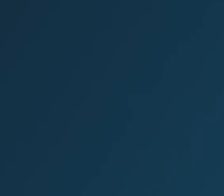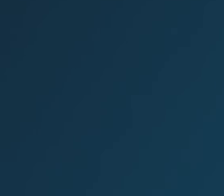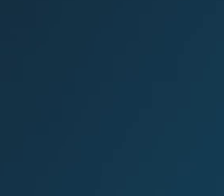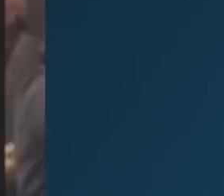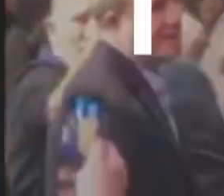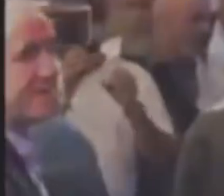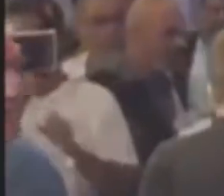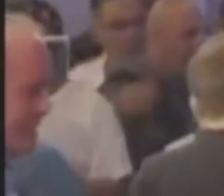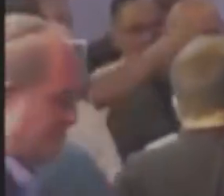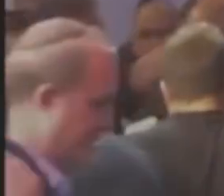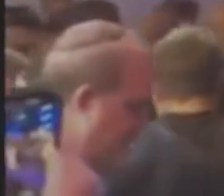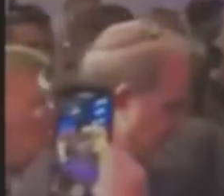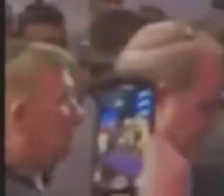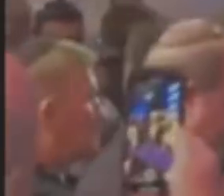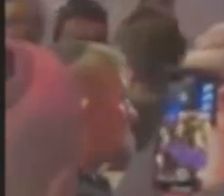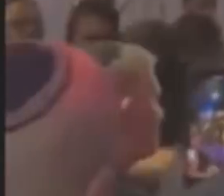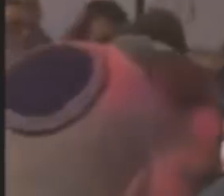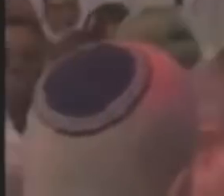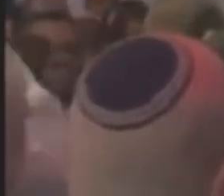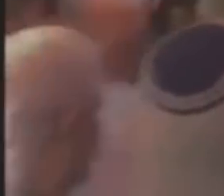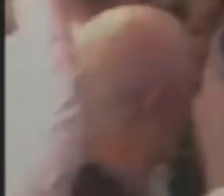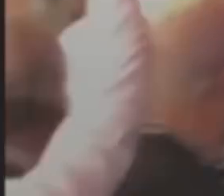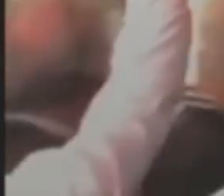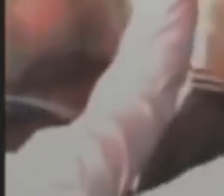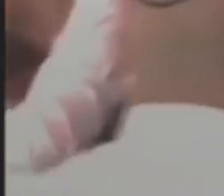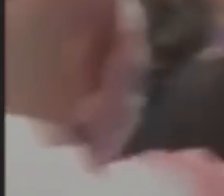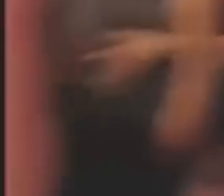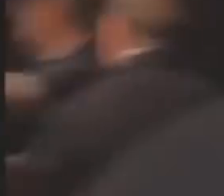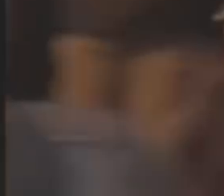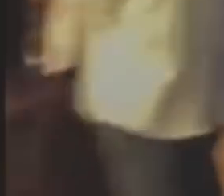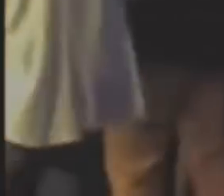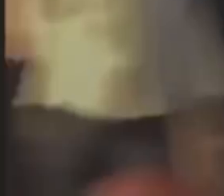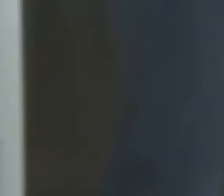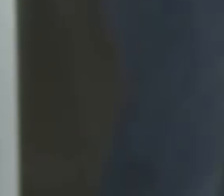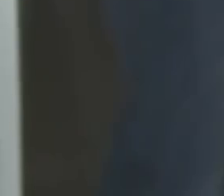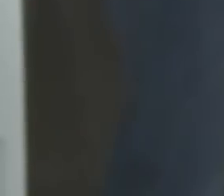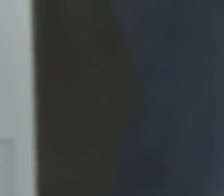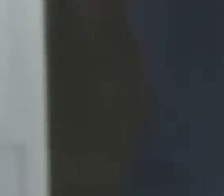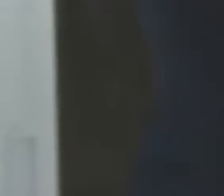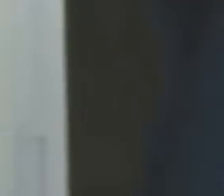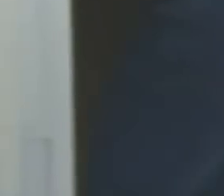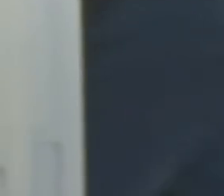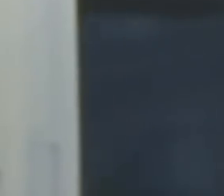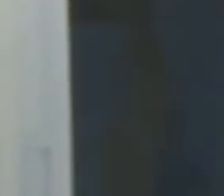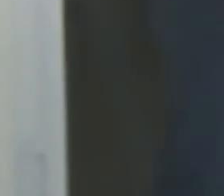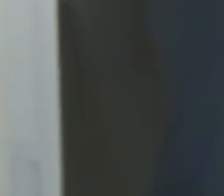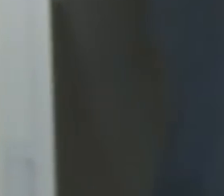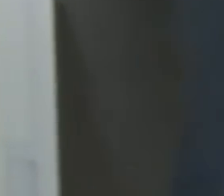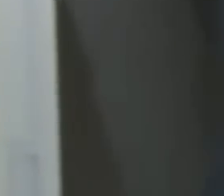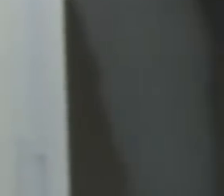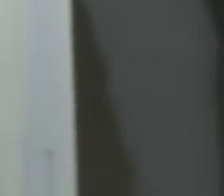חדשות הערב. שישה ימים לבחירות, אש בדרום. אנחנו סופגים